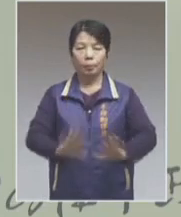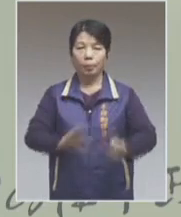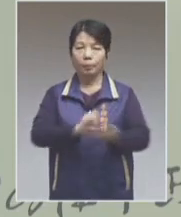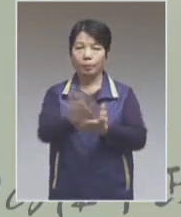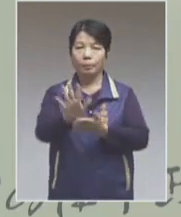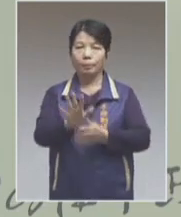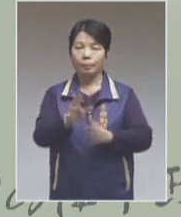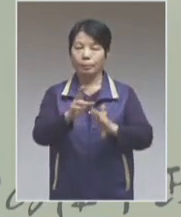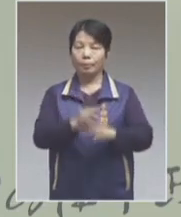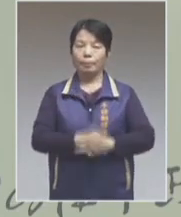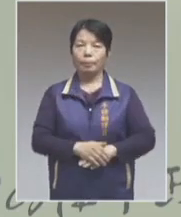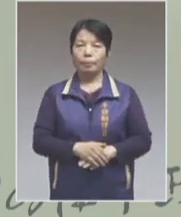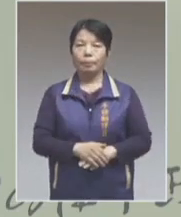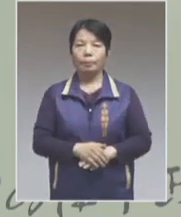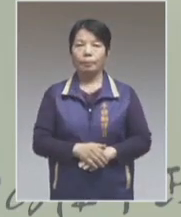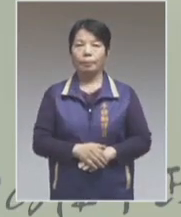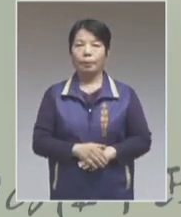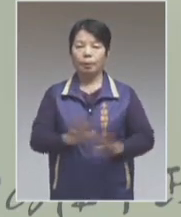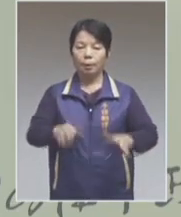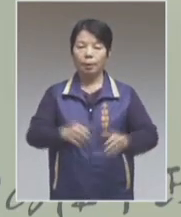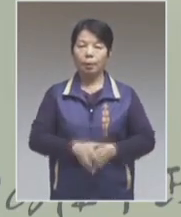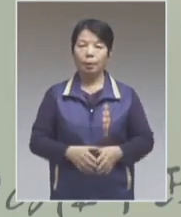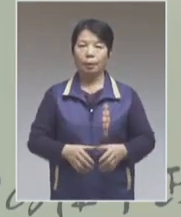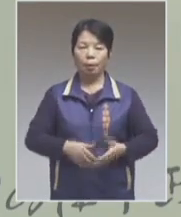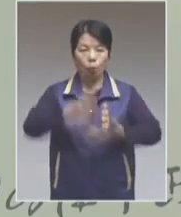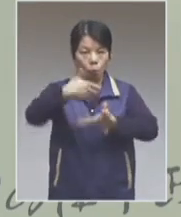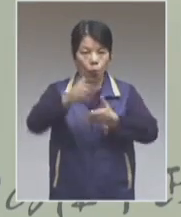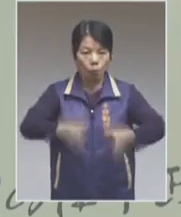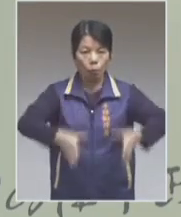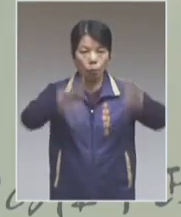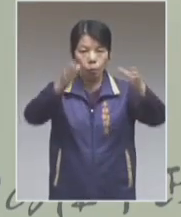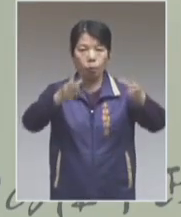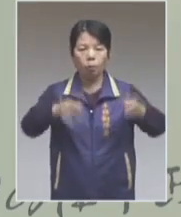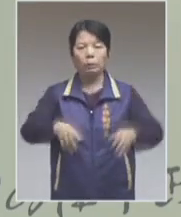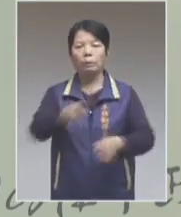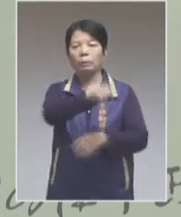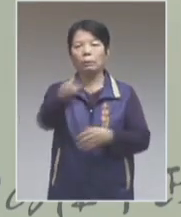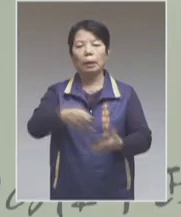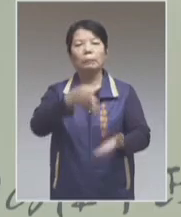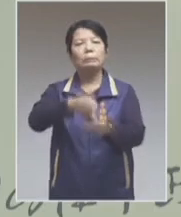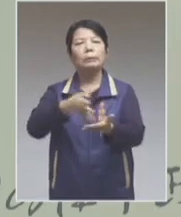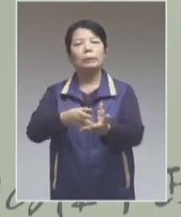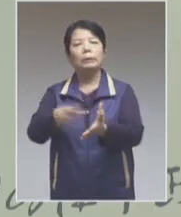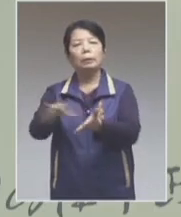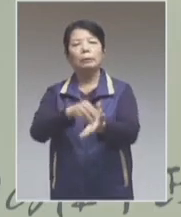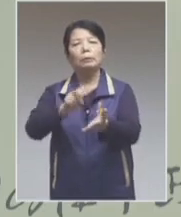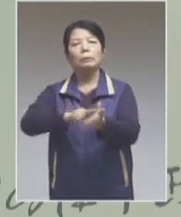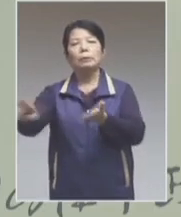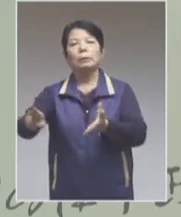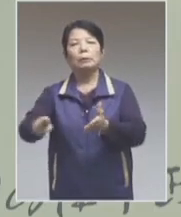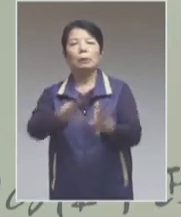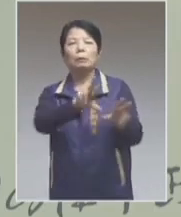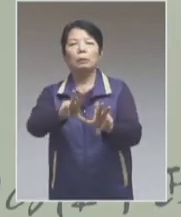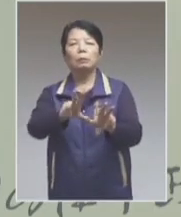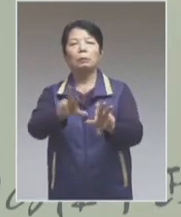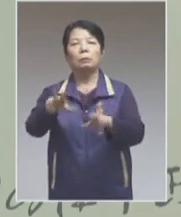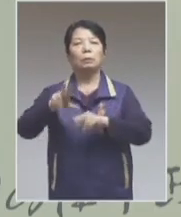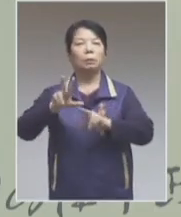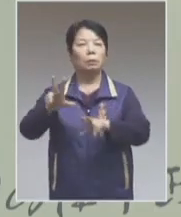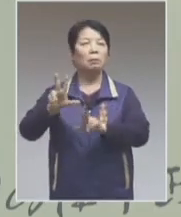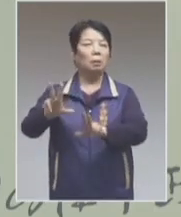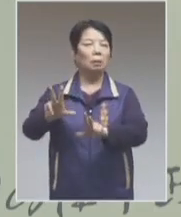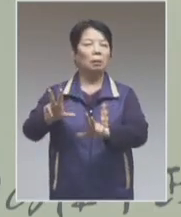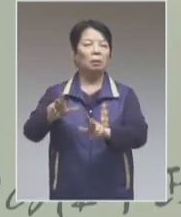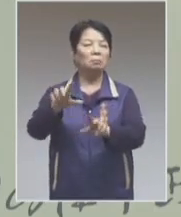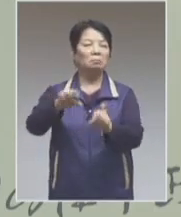说明，就是说因为在餐厅，因为10天制大概也不一定有落实啦， 啊，所以对在人的这个